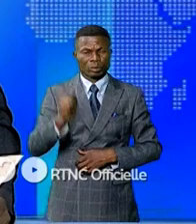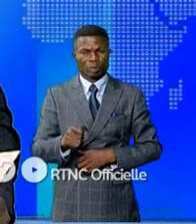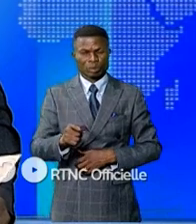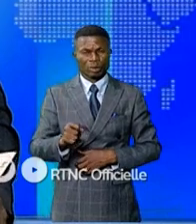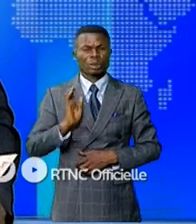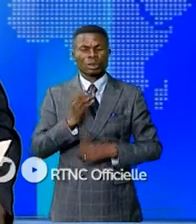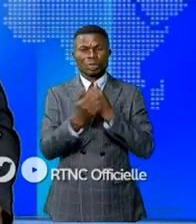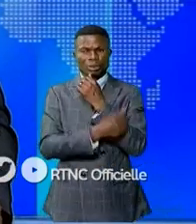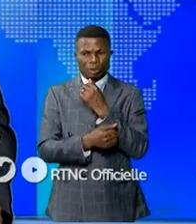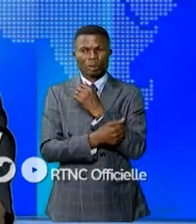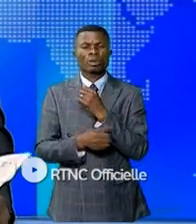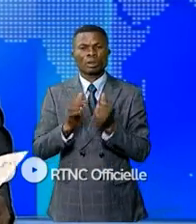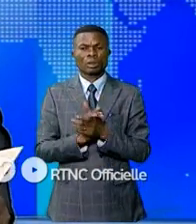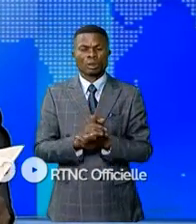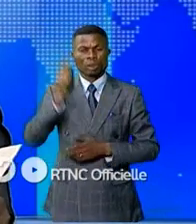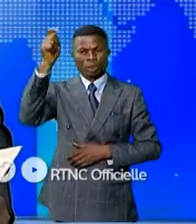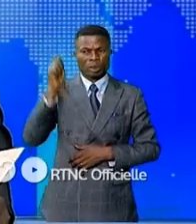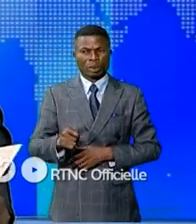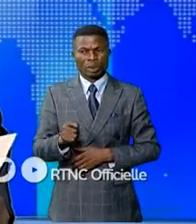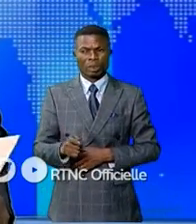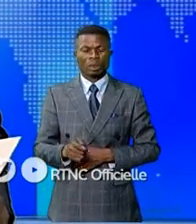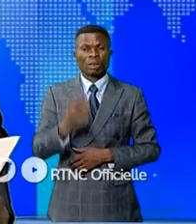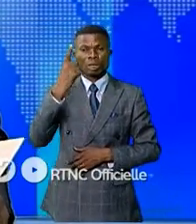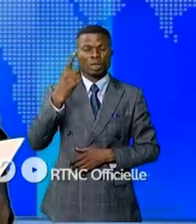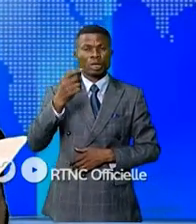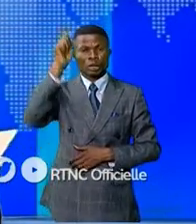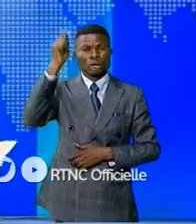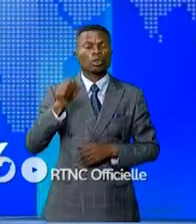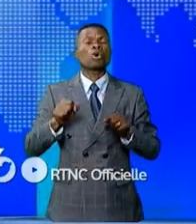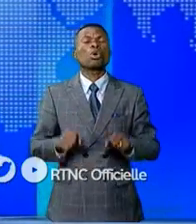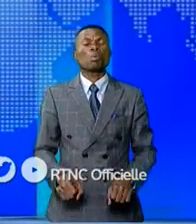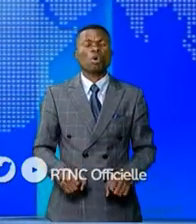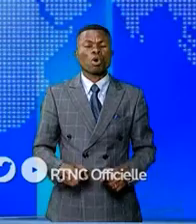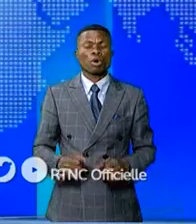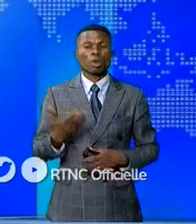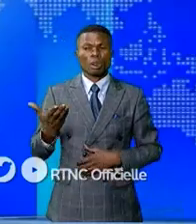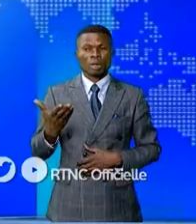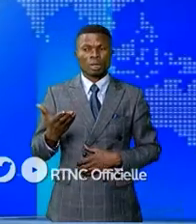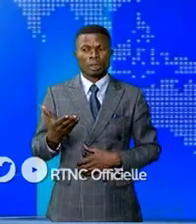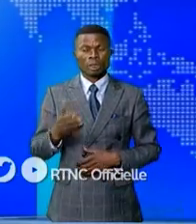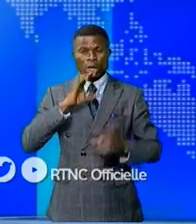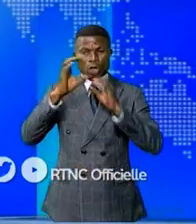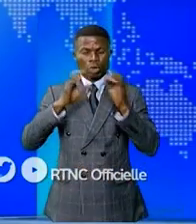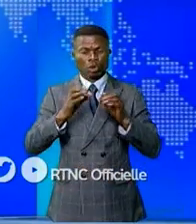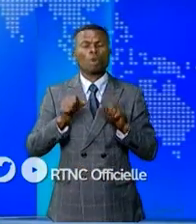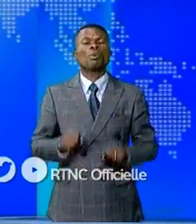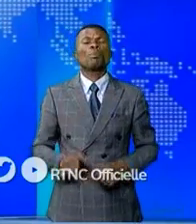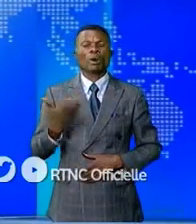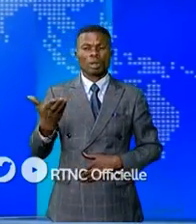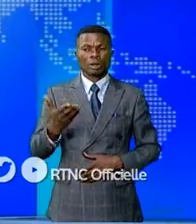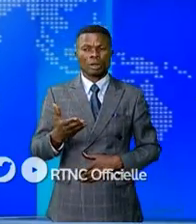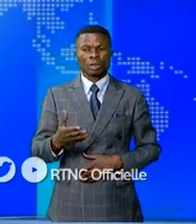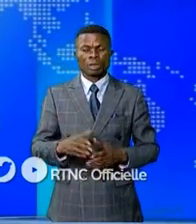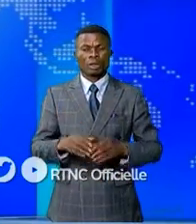de la République, sachez que l'armée nationale vient de perdre un de ses vaillants officiers. En voici donc le communiqué nécrologique. La